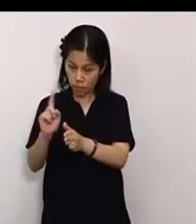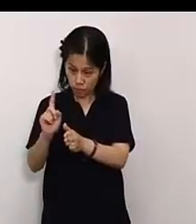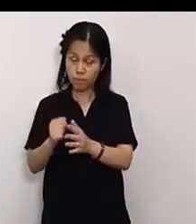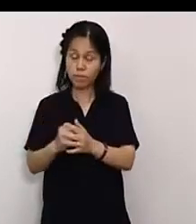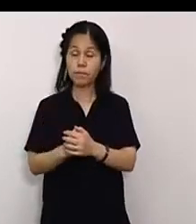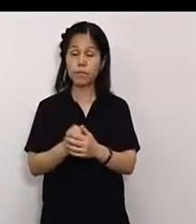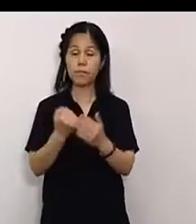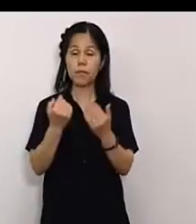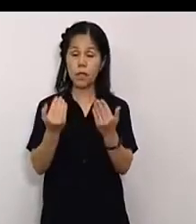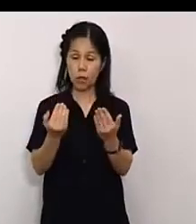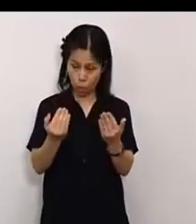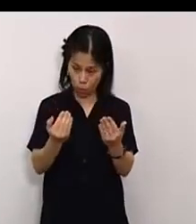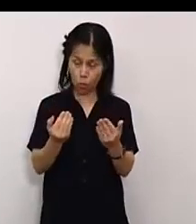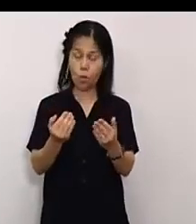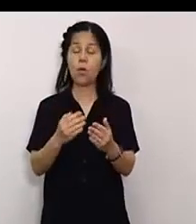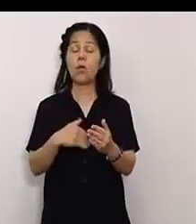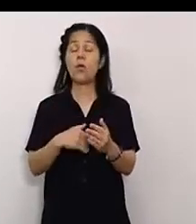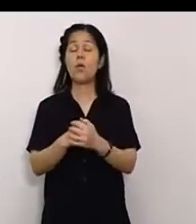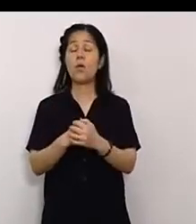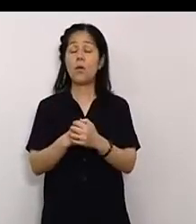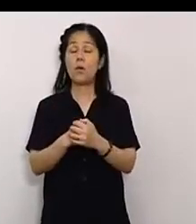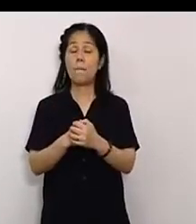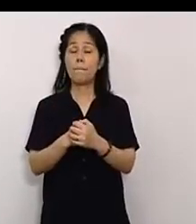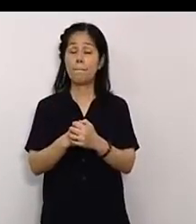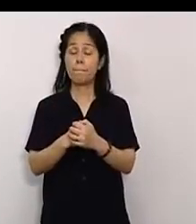と学校もそうですし、あと、